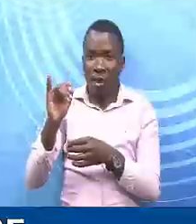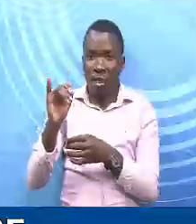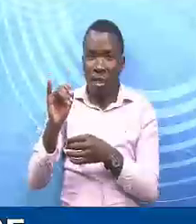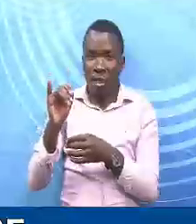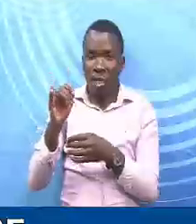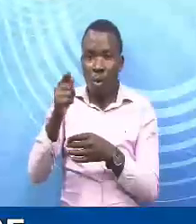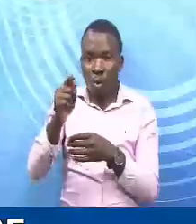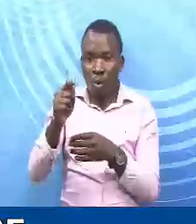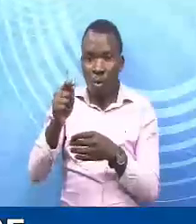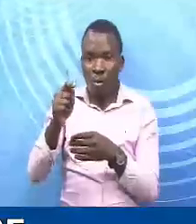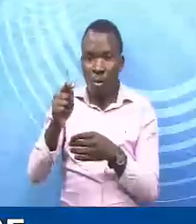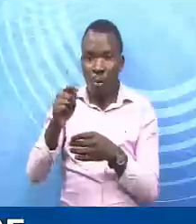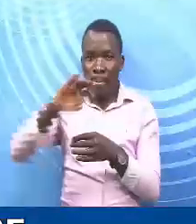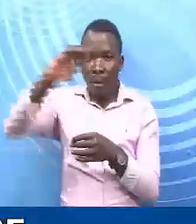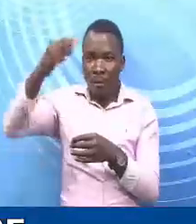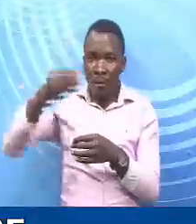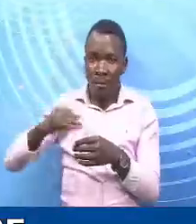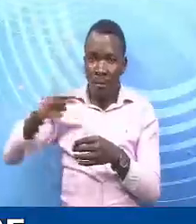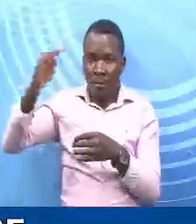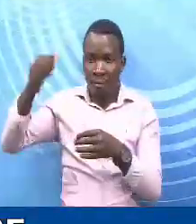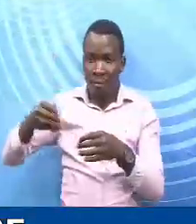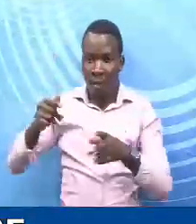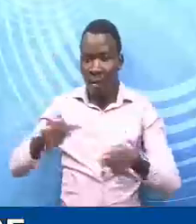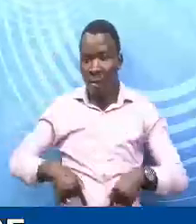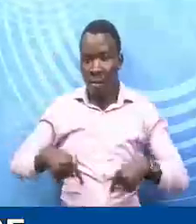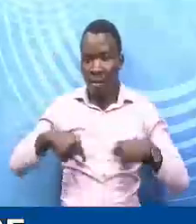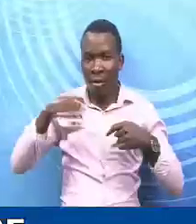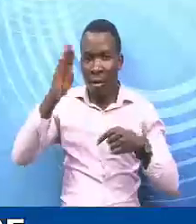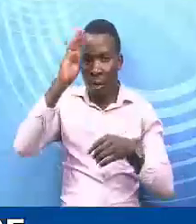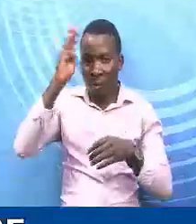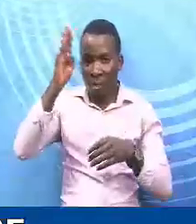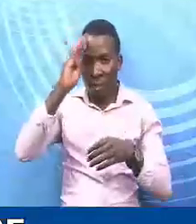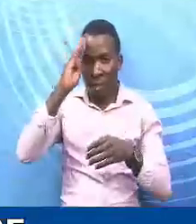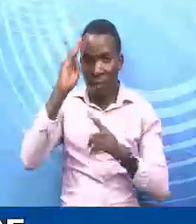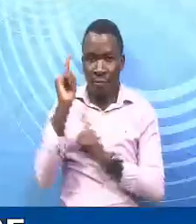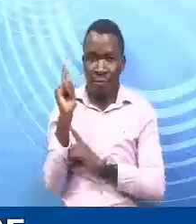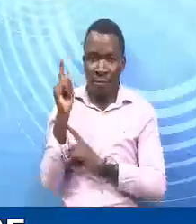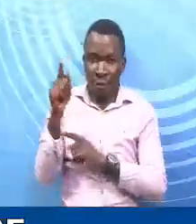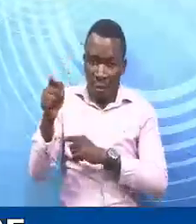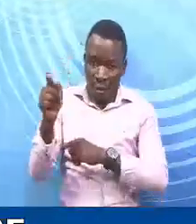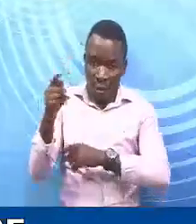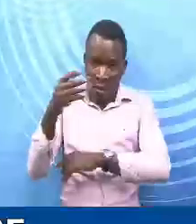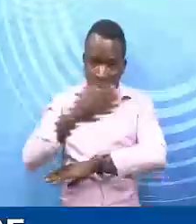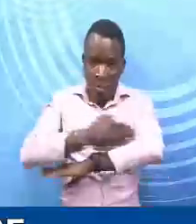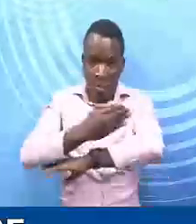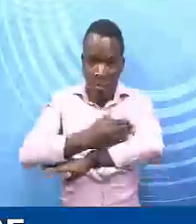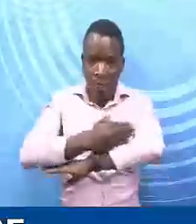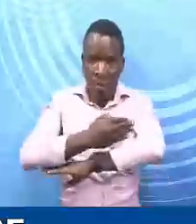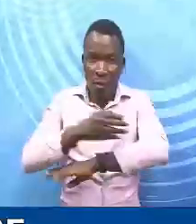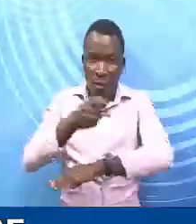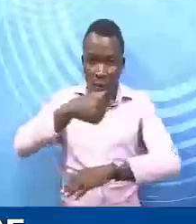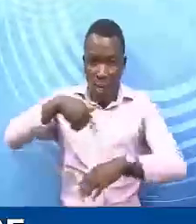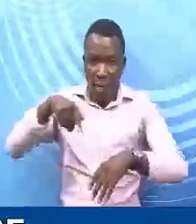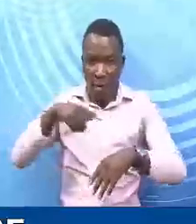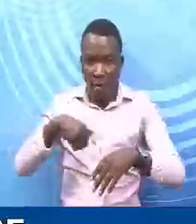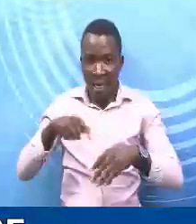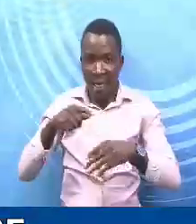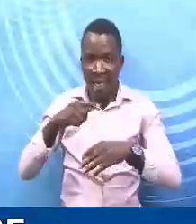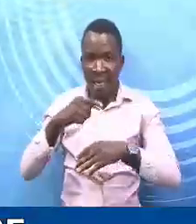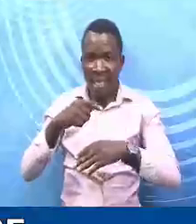uyu musozi niho ubamo abasirikare ba Moti bacunga umutekano hano ku mupaka. Ubwo rero natwe iki